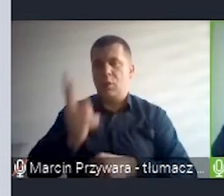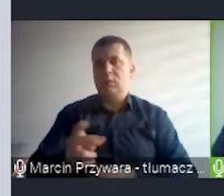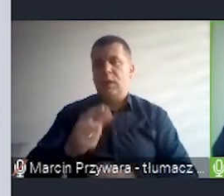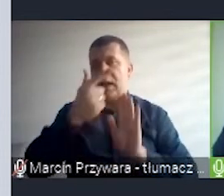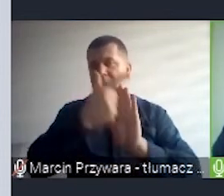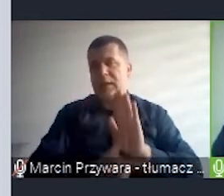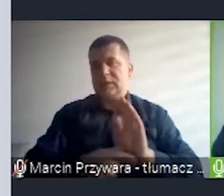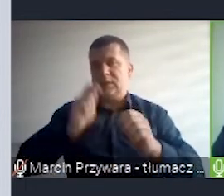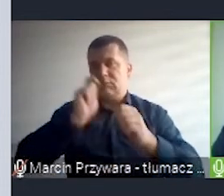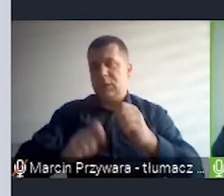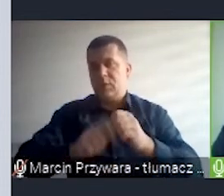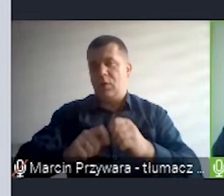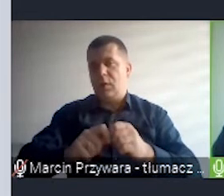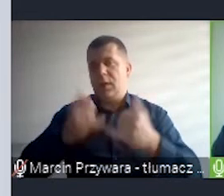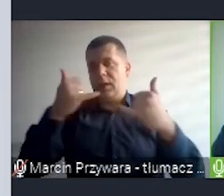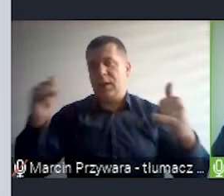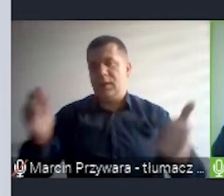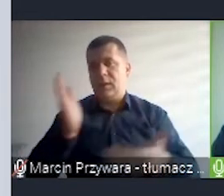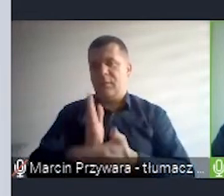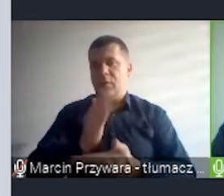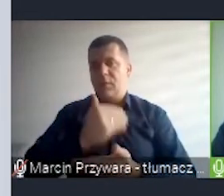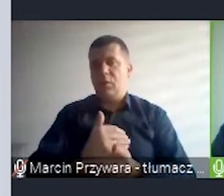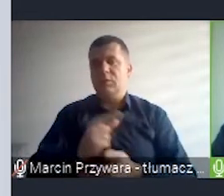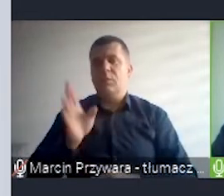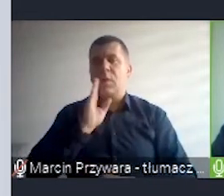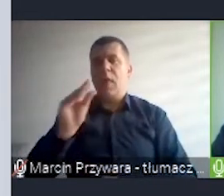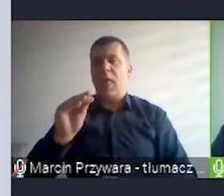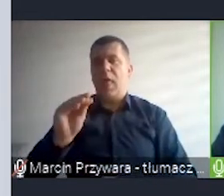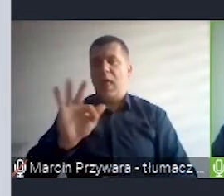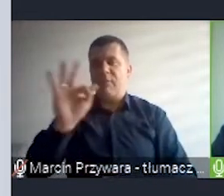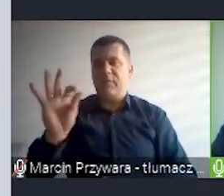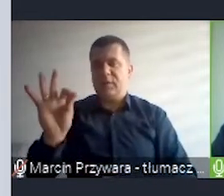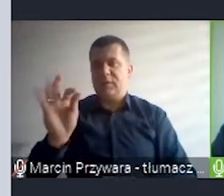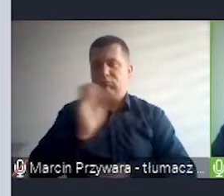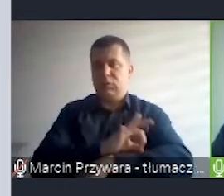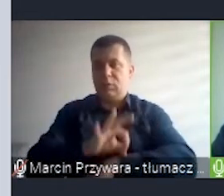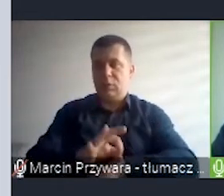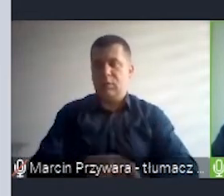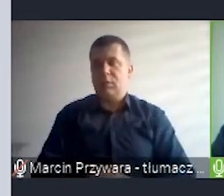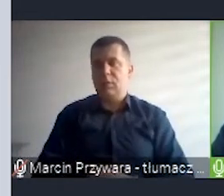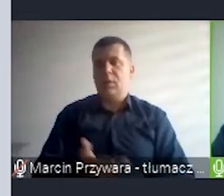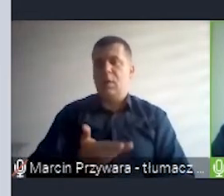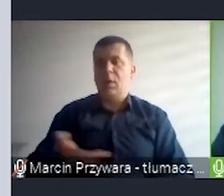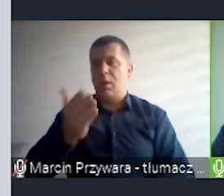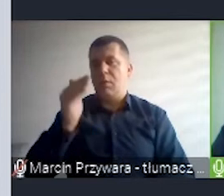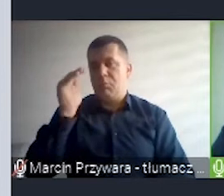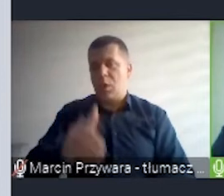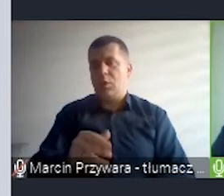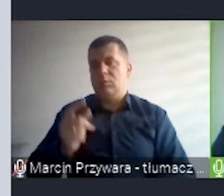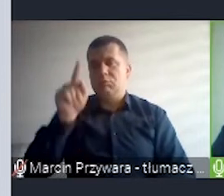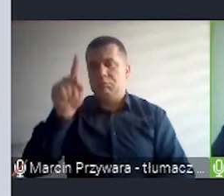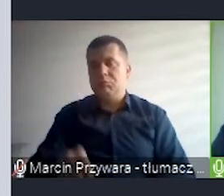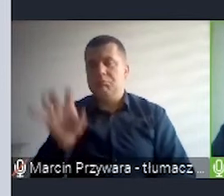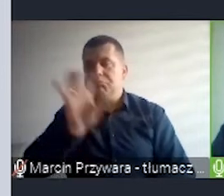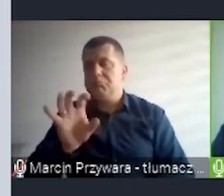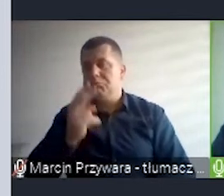listę sprawdzającą kontroli z innego województwa, projektu FS-owskiego, a Państwo będziecie sobie mogli ją prześledzić.